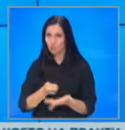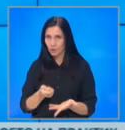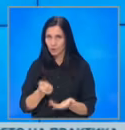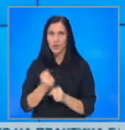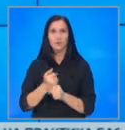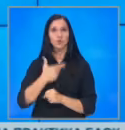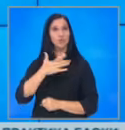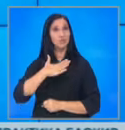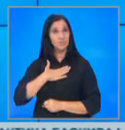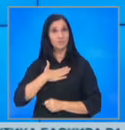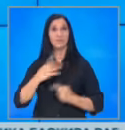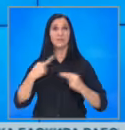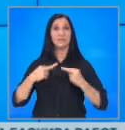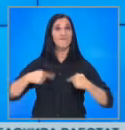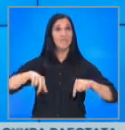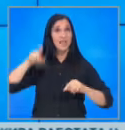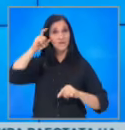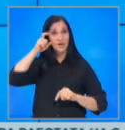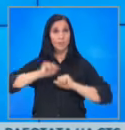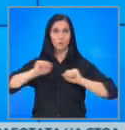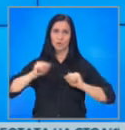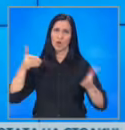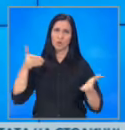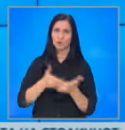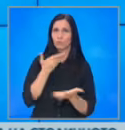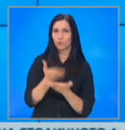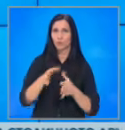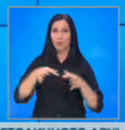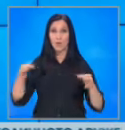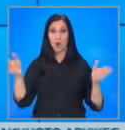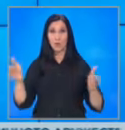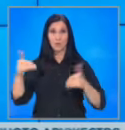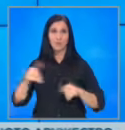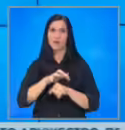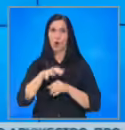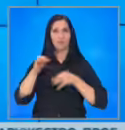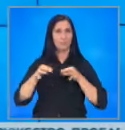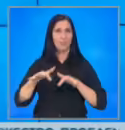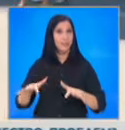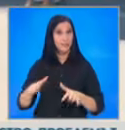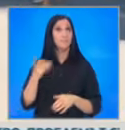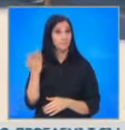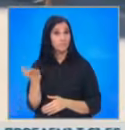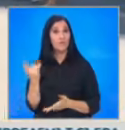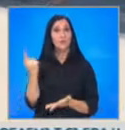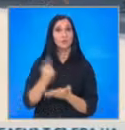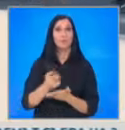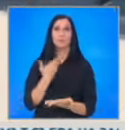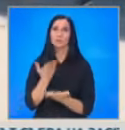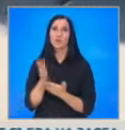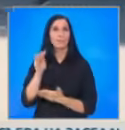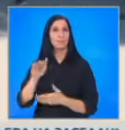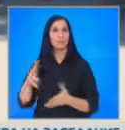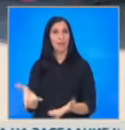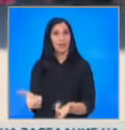Работещи и собственици на заведения във Варна протестираха срещу предложените мерки за ограничаване на COVID-пандемията. Те настояват предложенията да